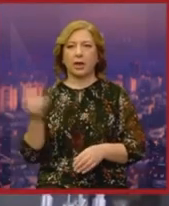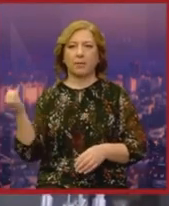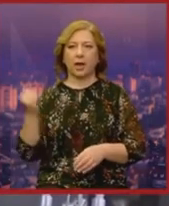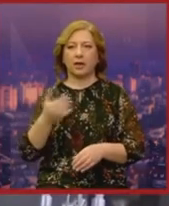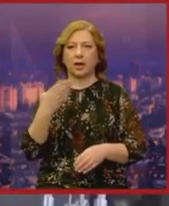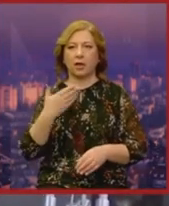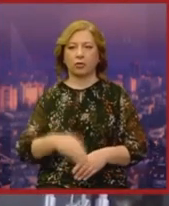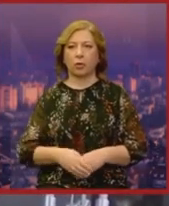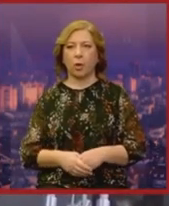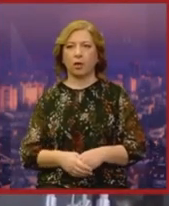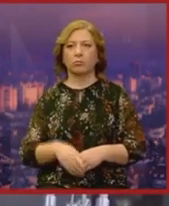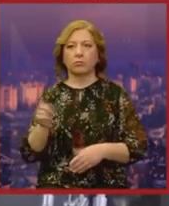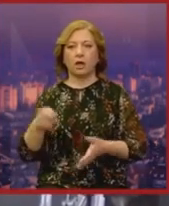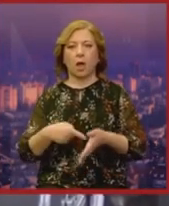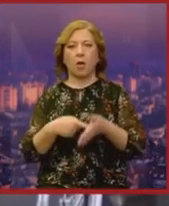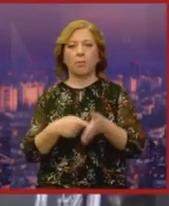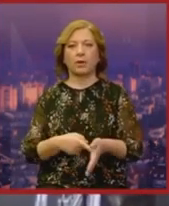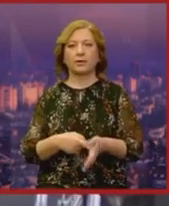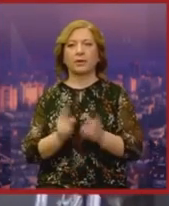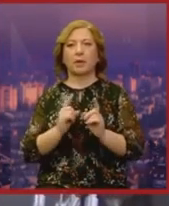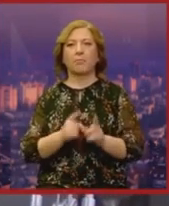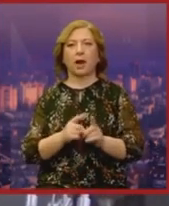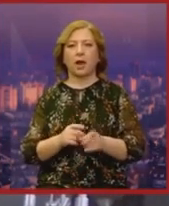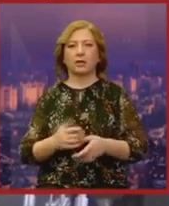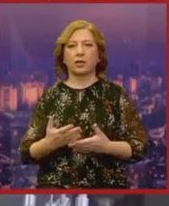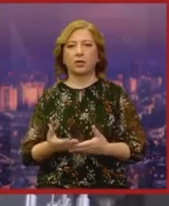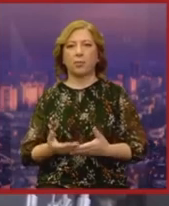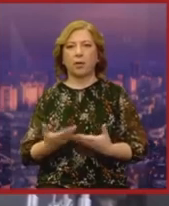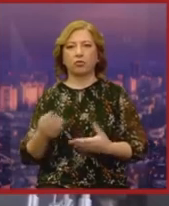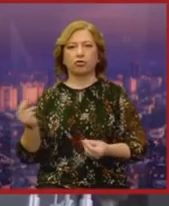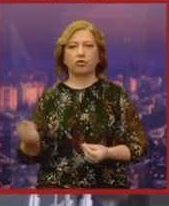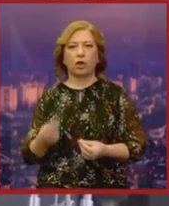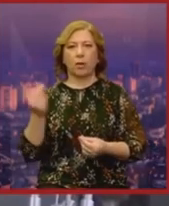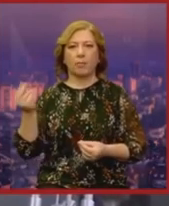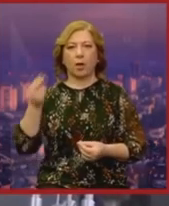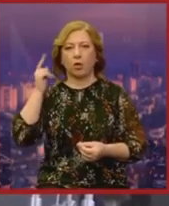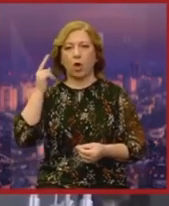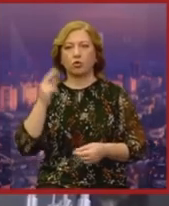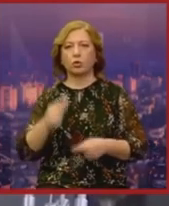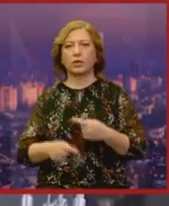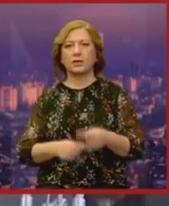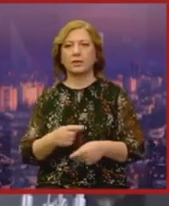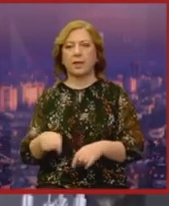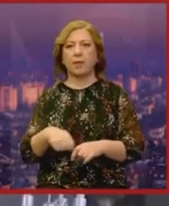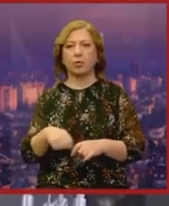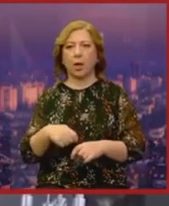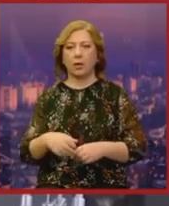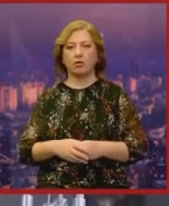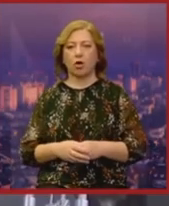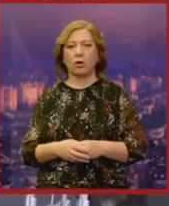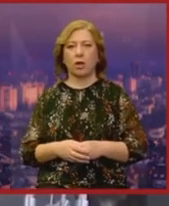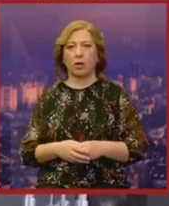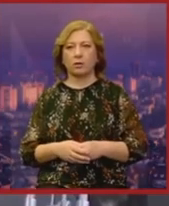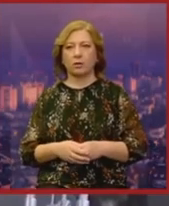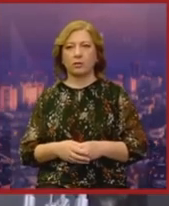prezenți la conferință au prezentat strategii și practici care aparțin celor mai cunoscute sisteme educaționale alternative, implementate cu succes